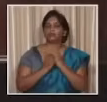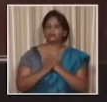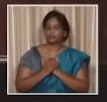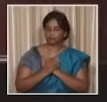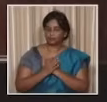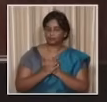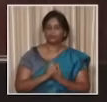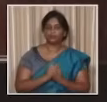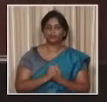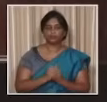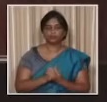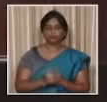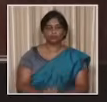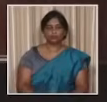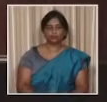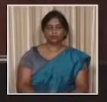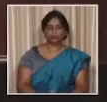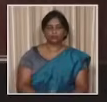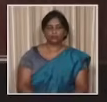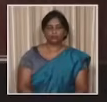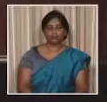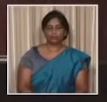අද